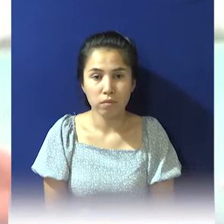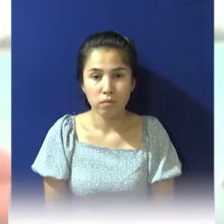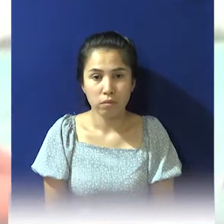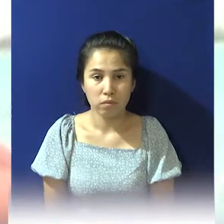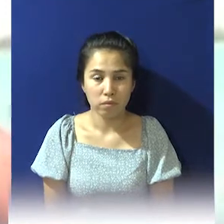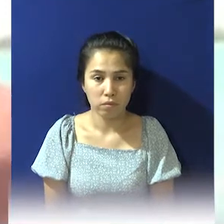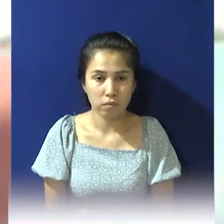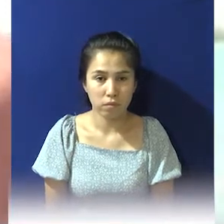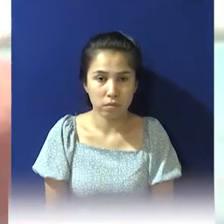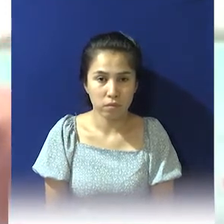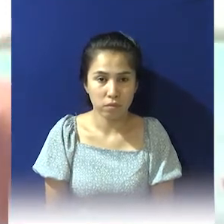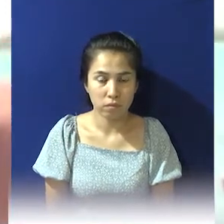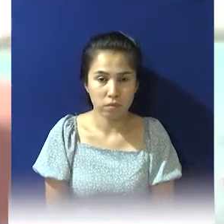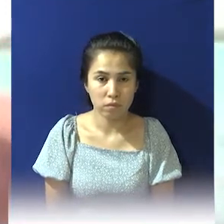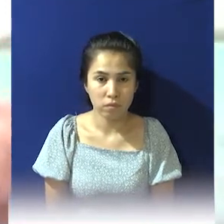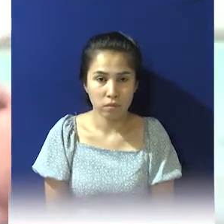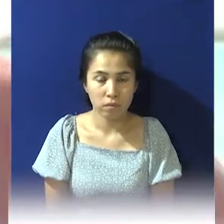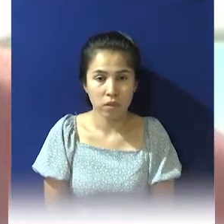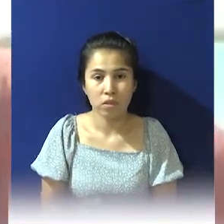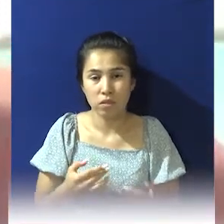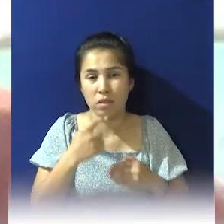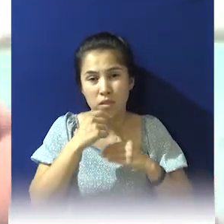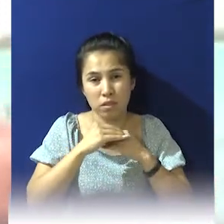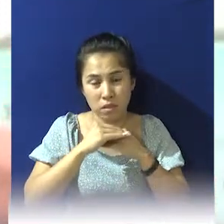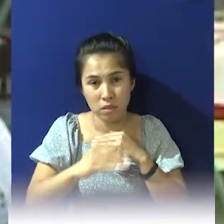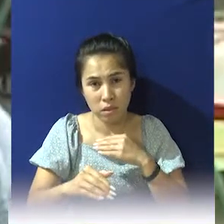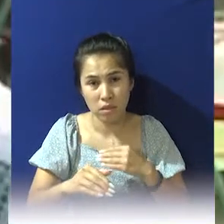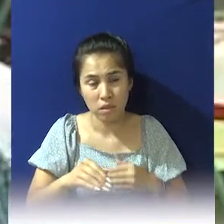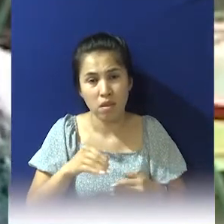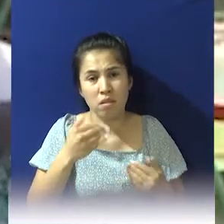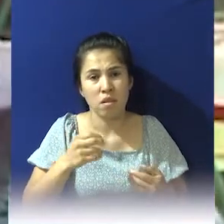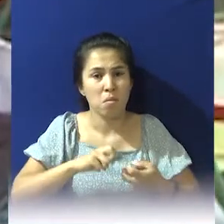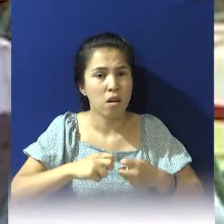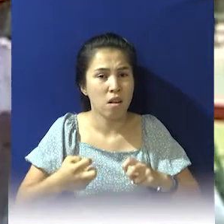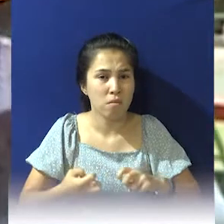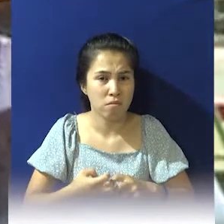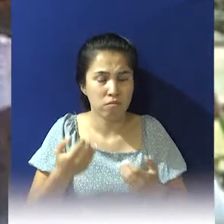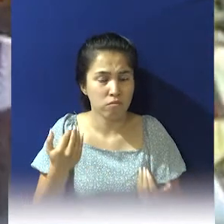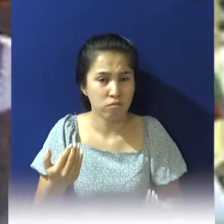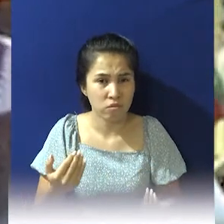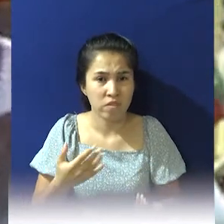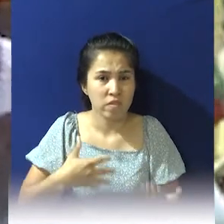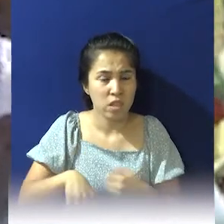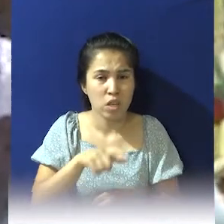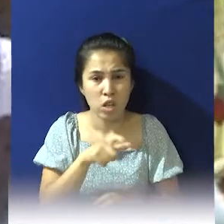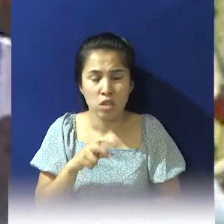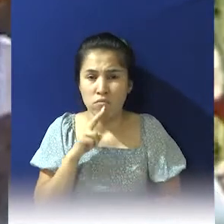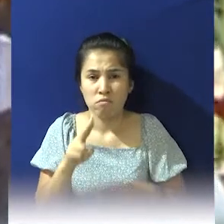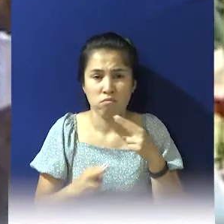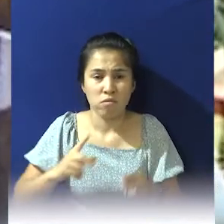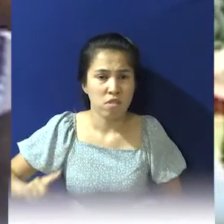чтобы люди сюда приезжали, чтобы узнавали Балхаш. Я из Нур-Султана. Мы приехали